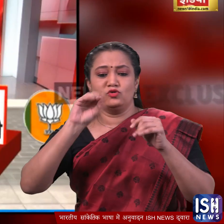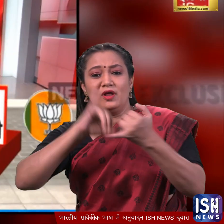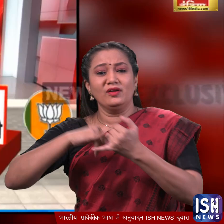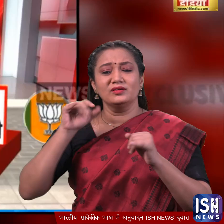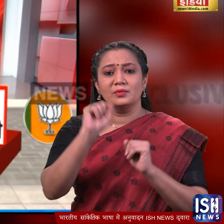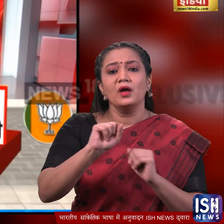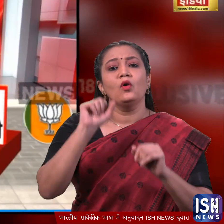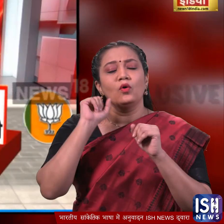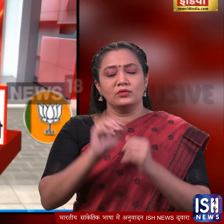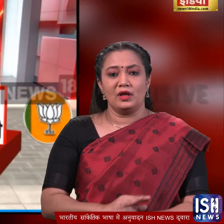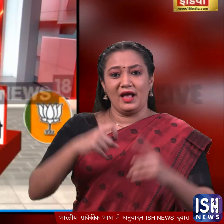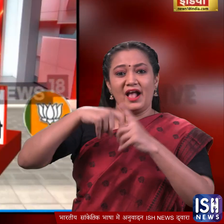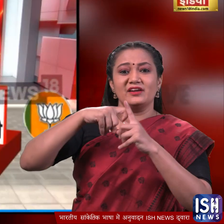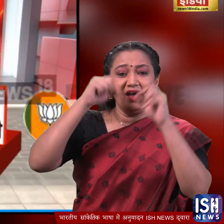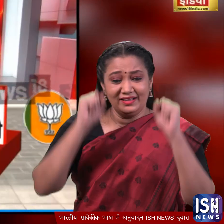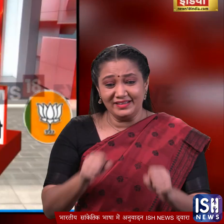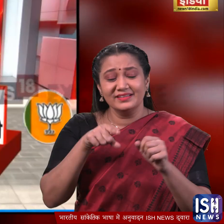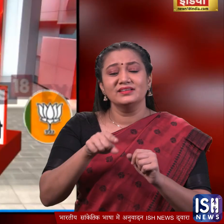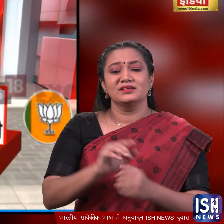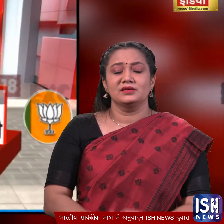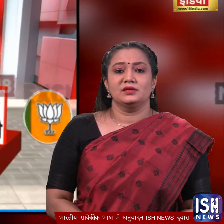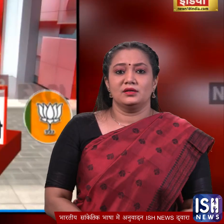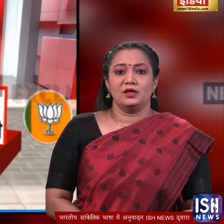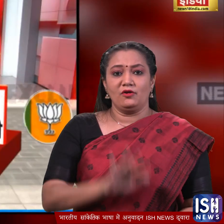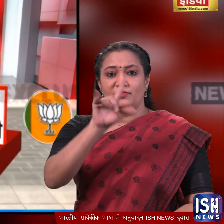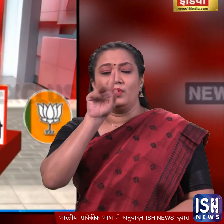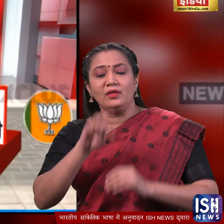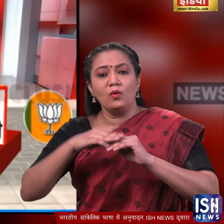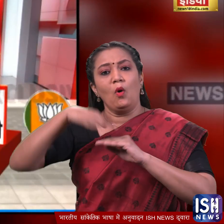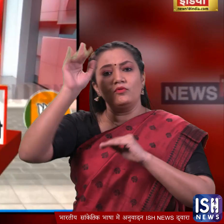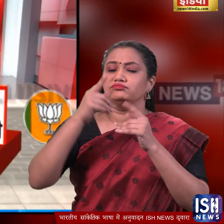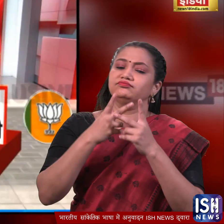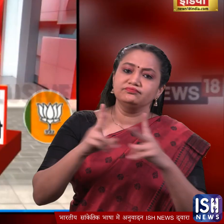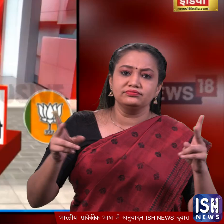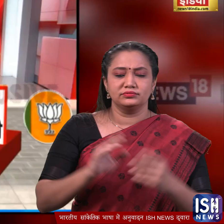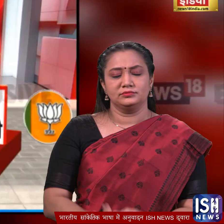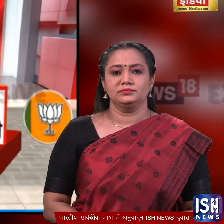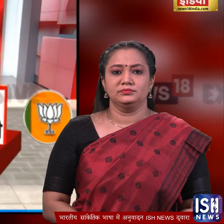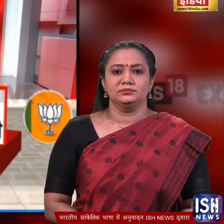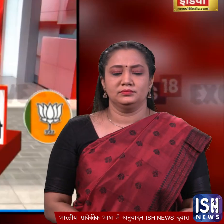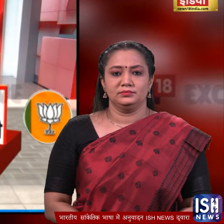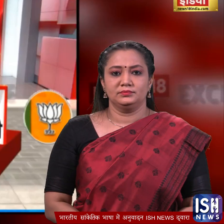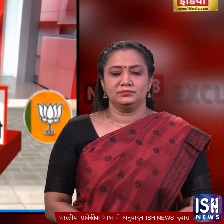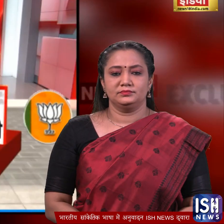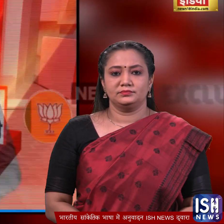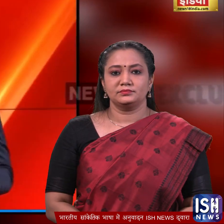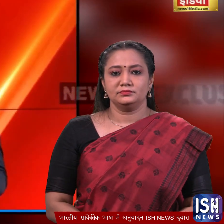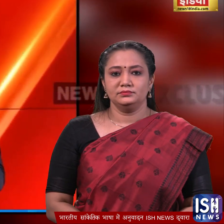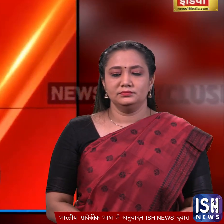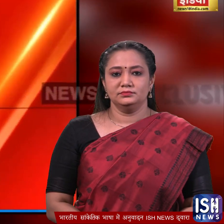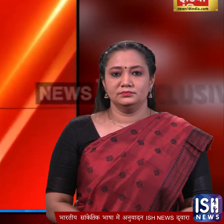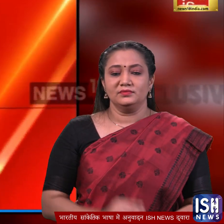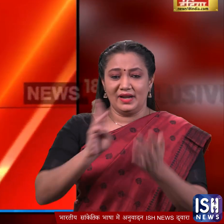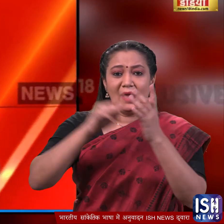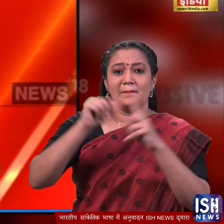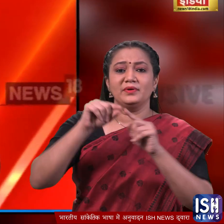हुआ मध्य प्रदेश में। खंडवा लोकसभा सीट पर बीजेपी ने 81,000 से ज्यादा वोटों के अंतर से जीत दर्ज की। सौभाग्य की